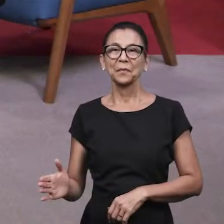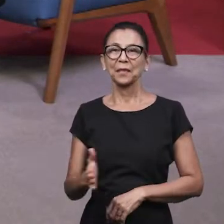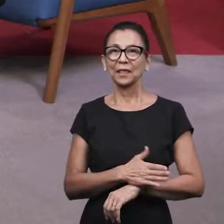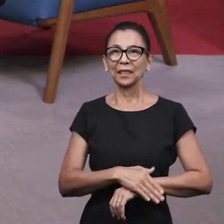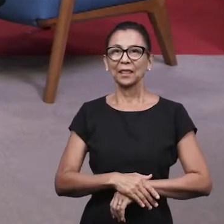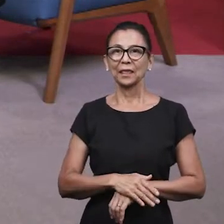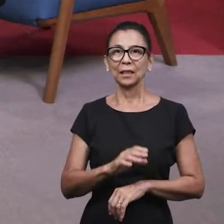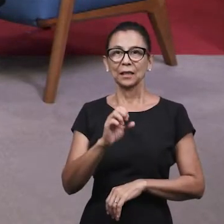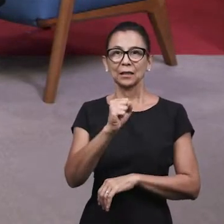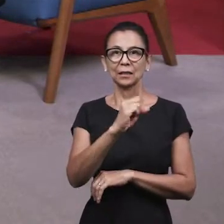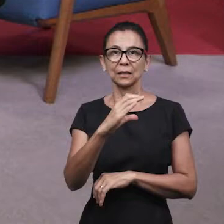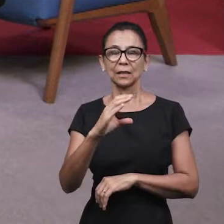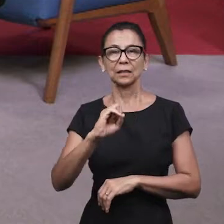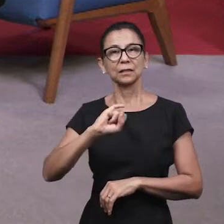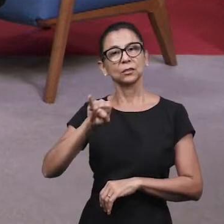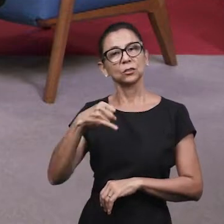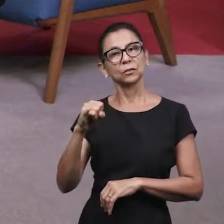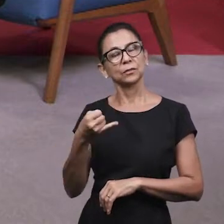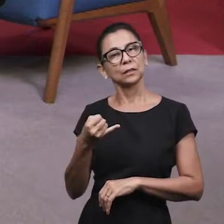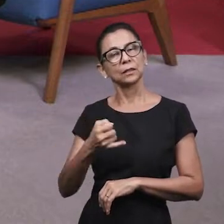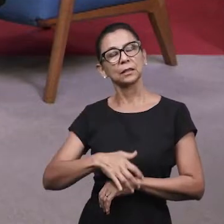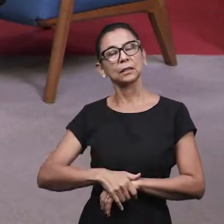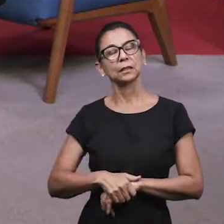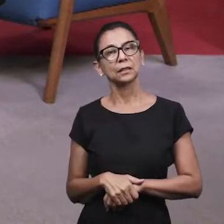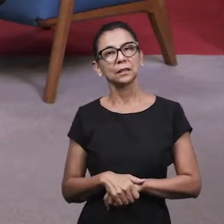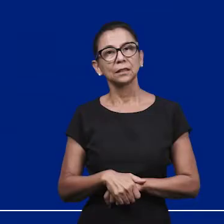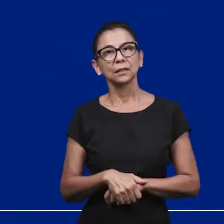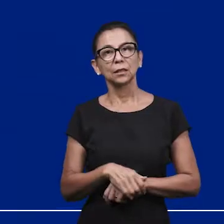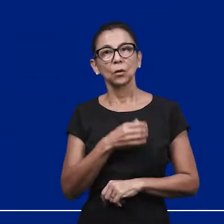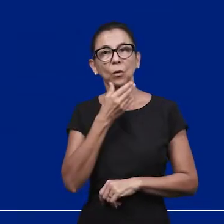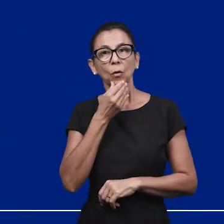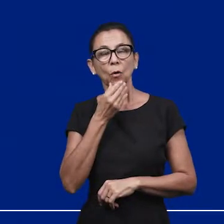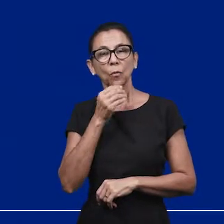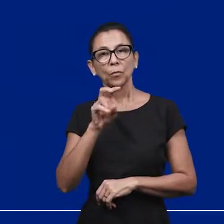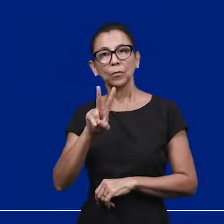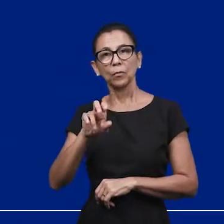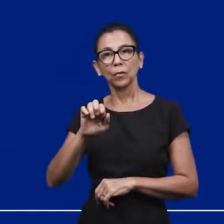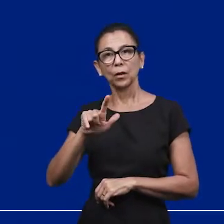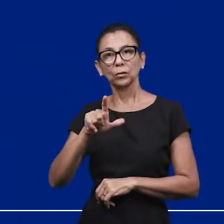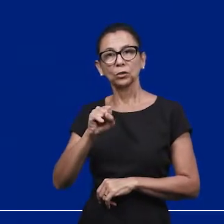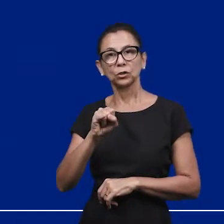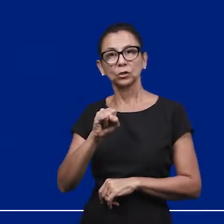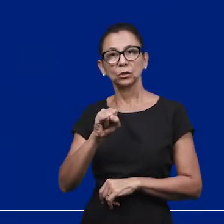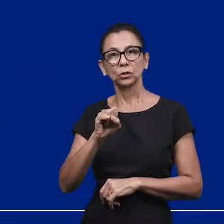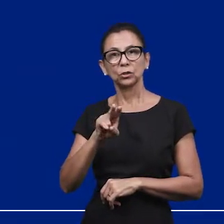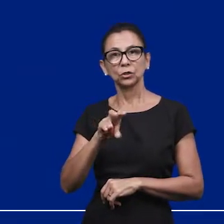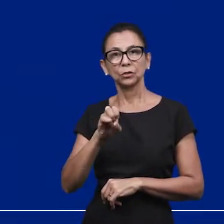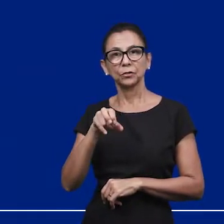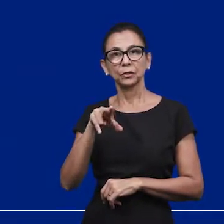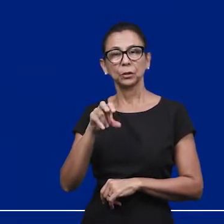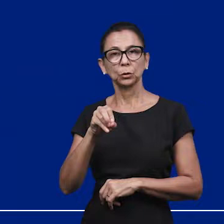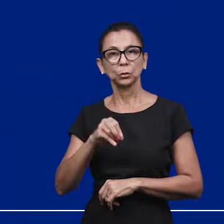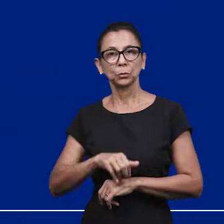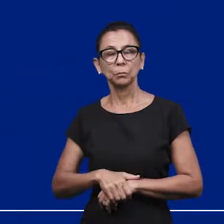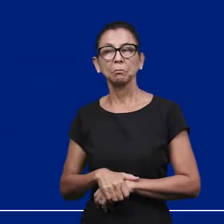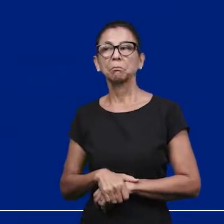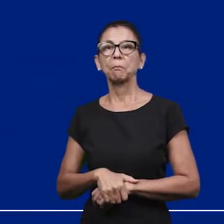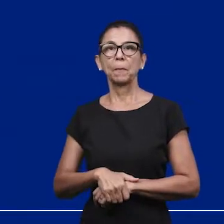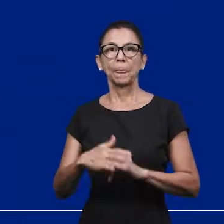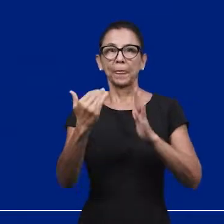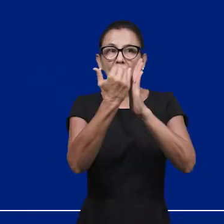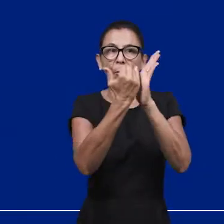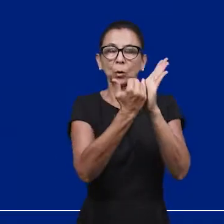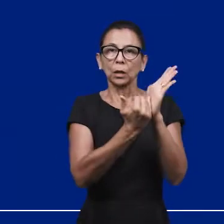Nous allons voir la participation qui est venue de Joinville, Santa Catarina, Valdivieso, de Quis. Il nous dit, chaque programmation, c'est une source